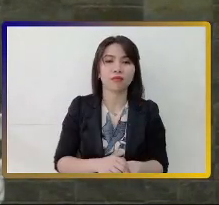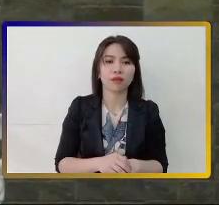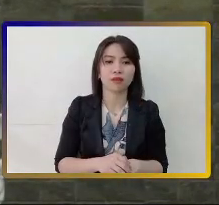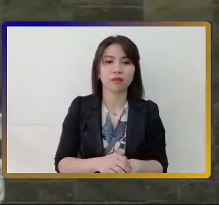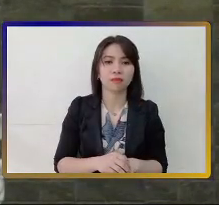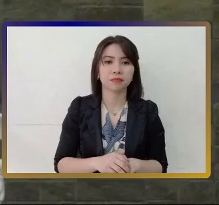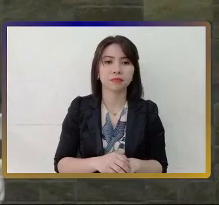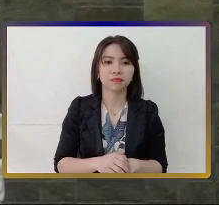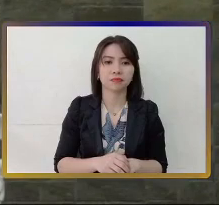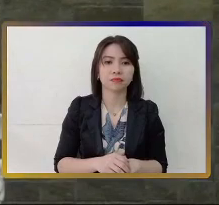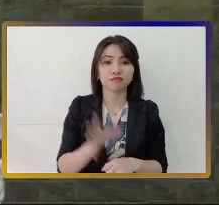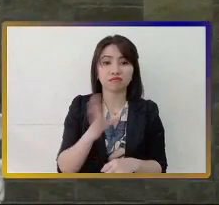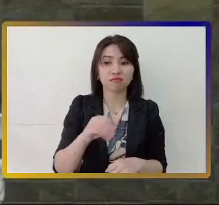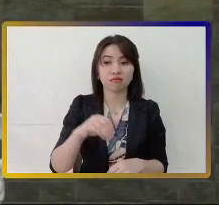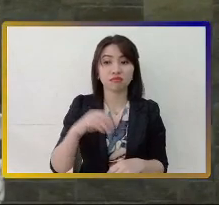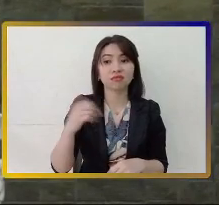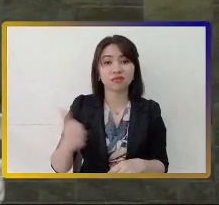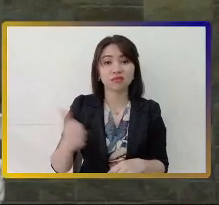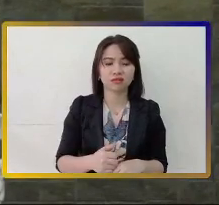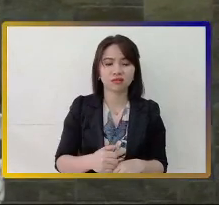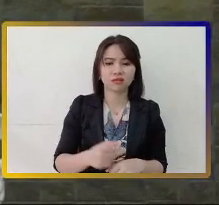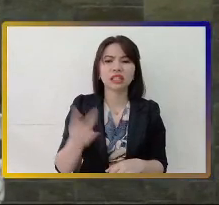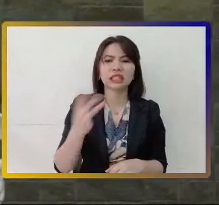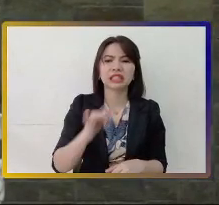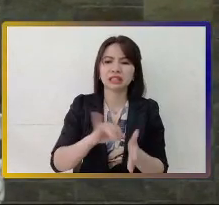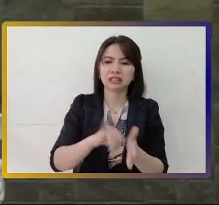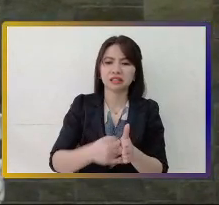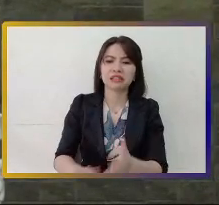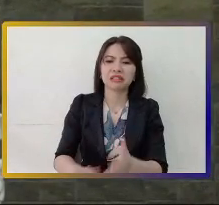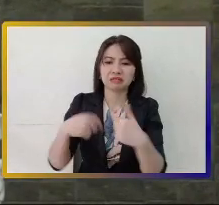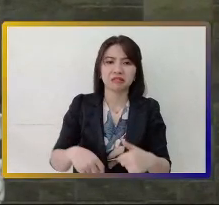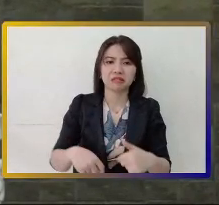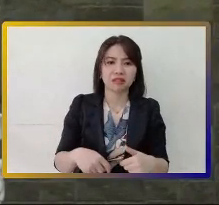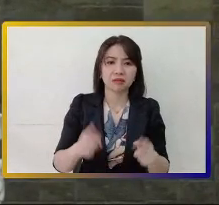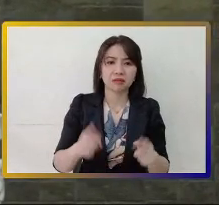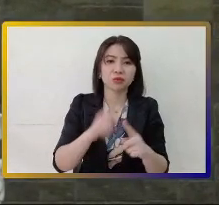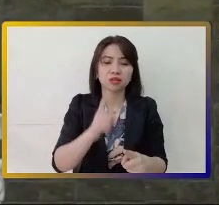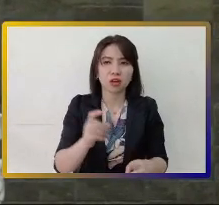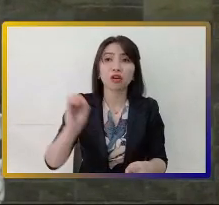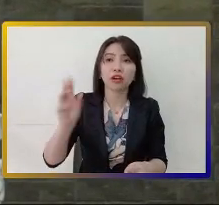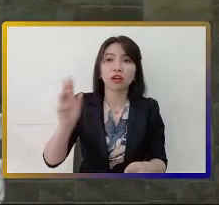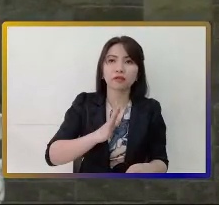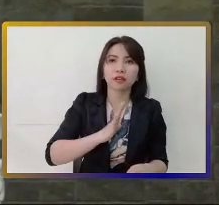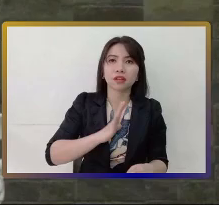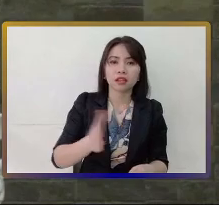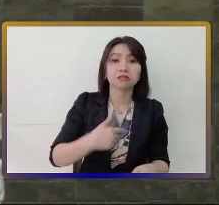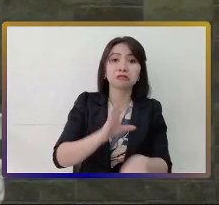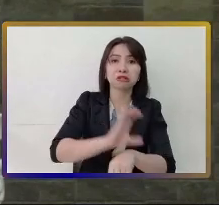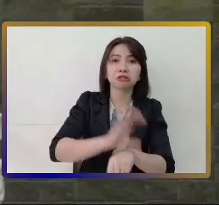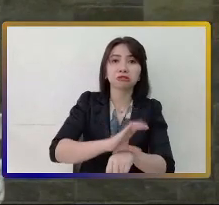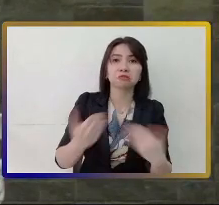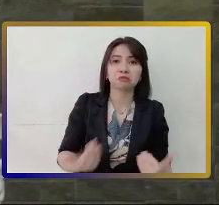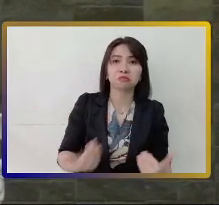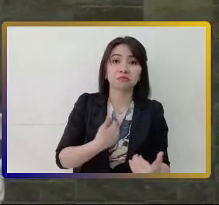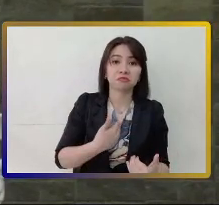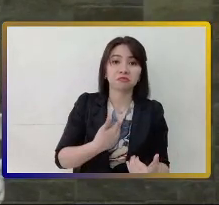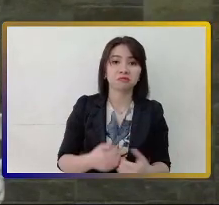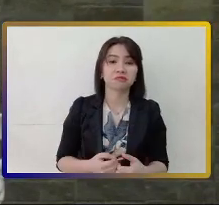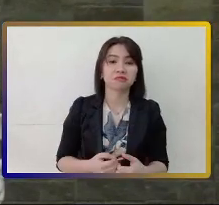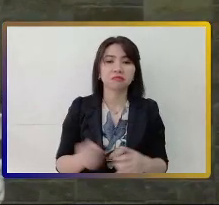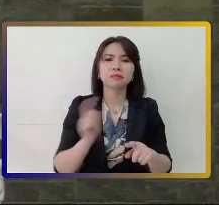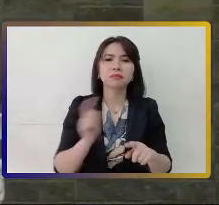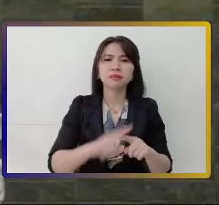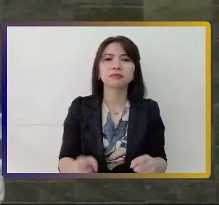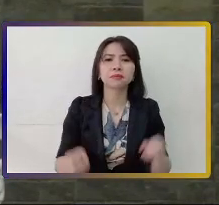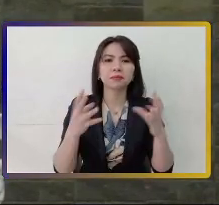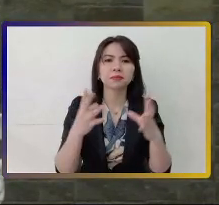para lang masabi na sila'y nagsisimba. See that? And as sad, mga kapatid, maraming mga nakakalungkot, nakapahayagan